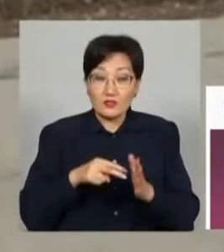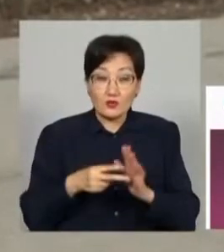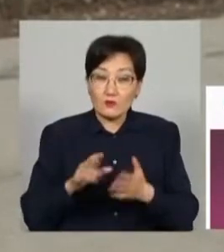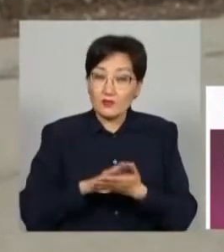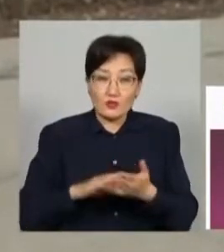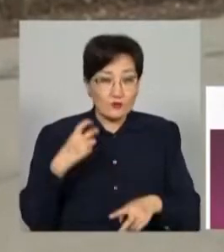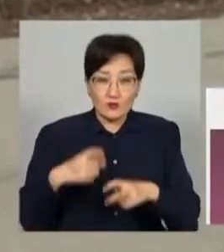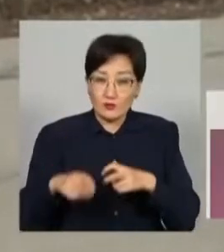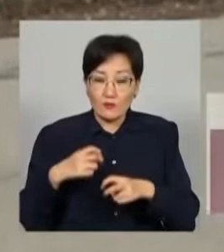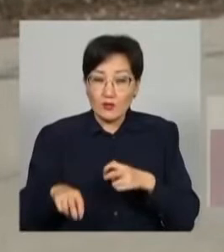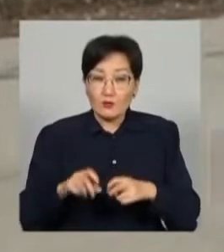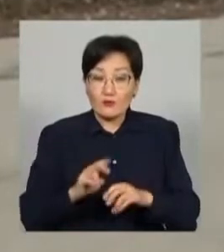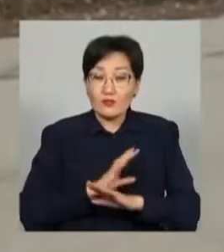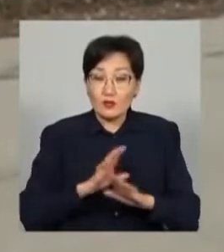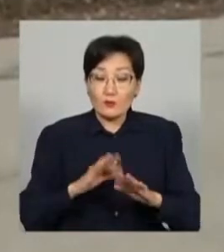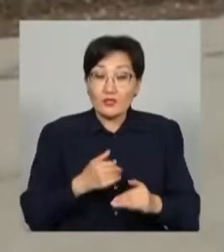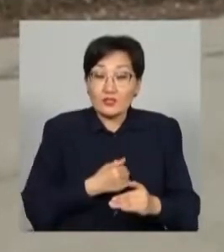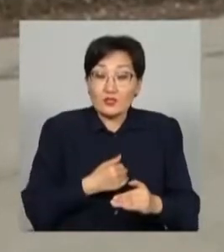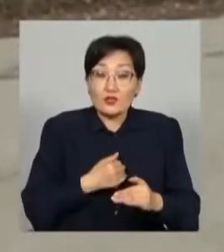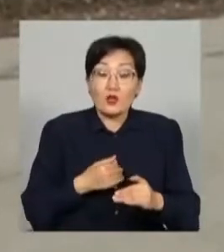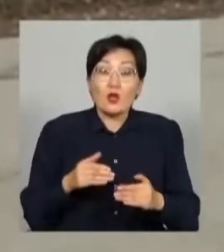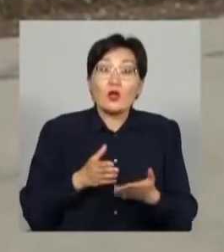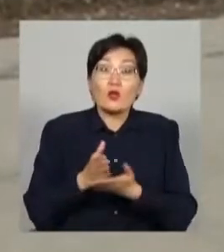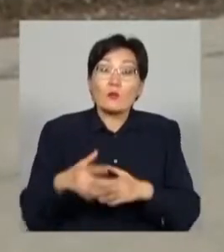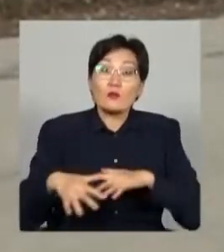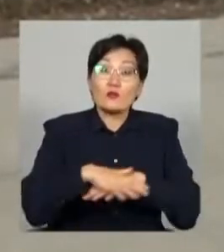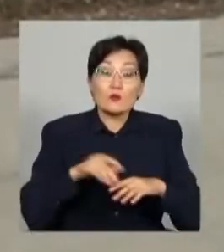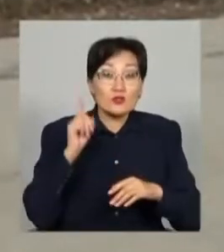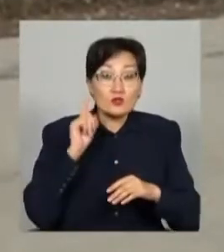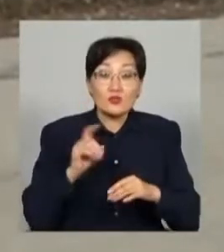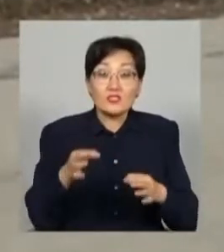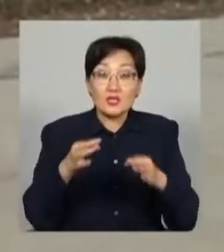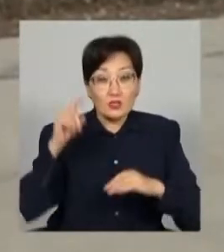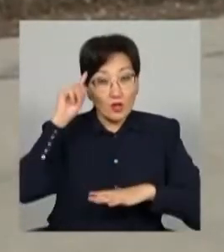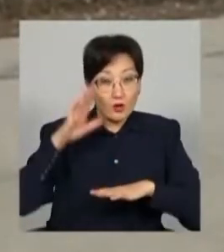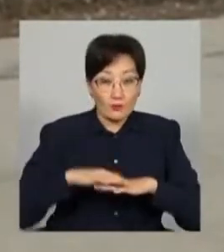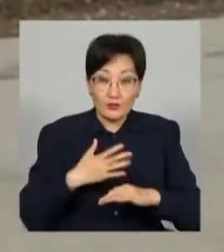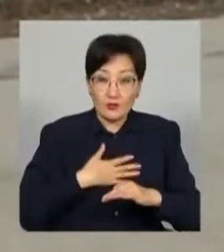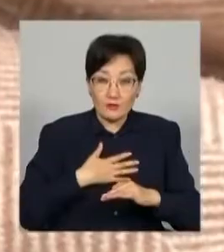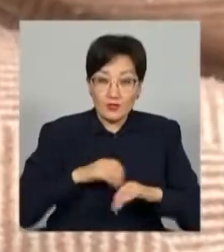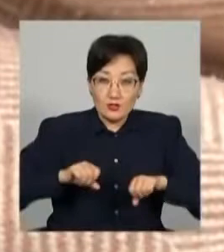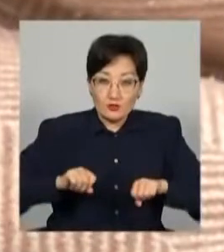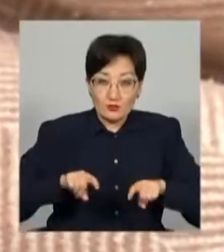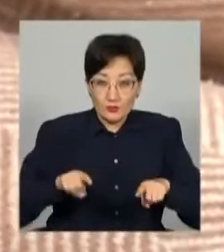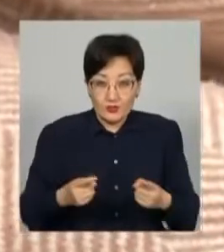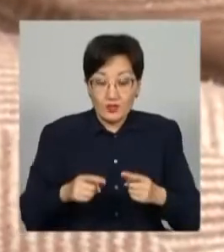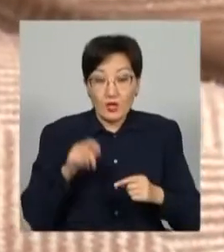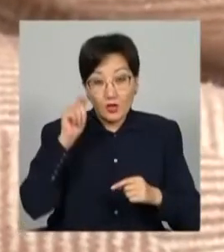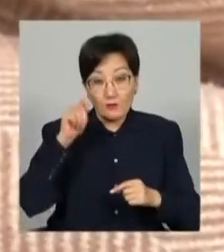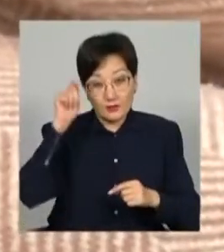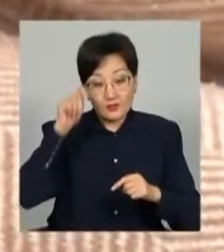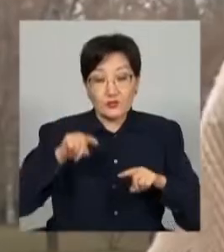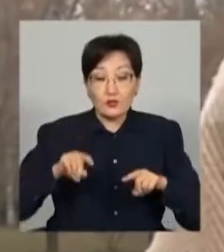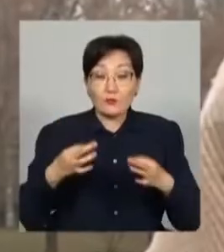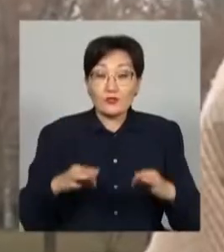ничего крушить или вредить кому-то. Я хотел выйти на площадь, услышать, что скажет Аким, но меня скрутили. Сейчас парень на свободе, и